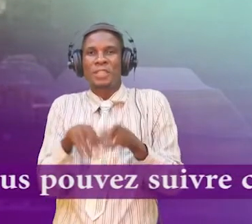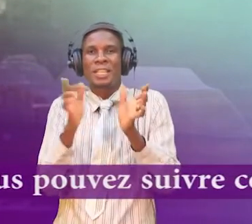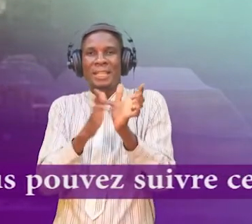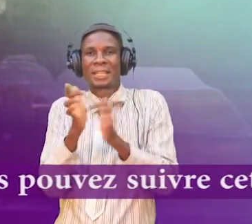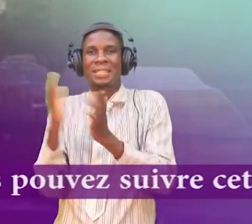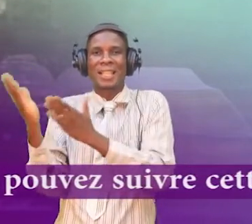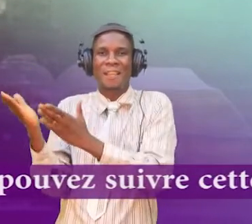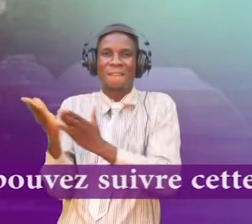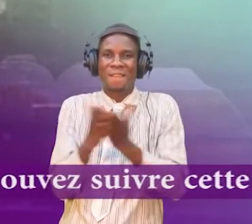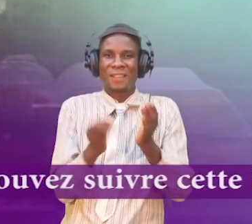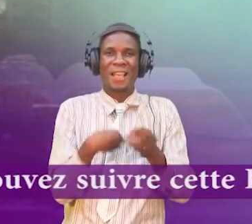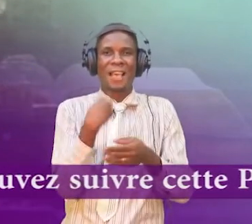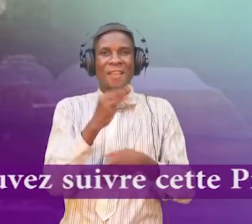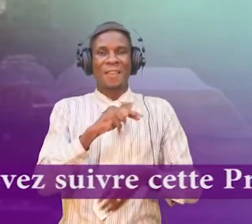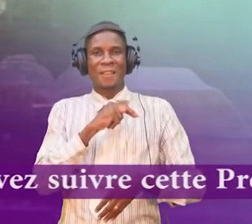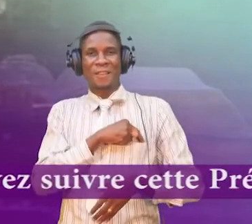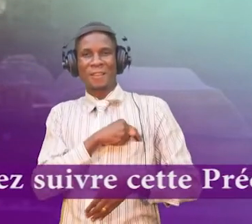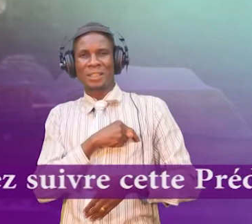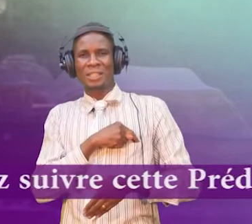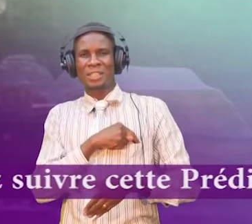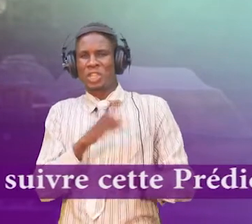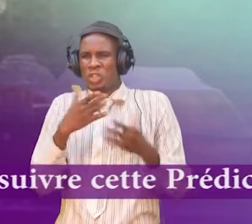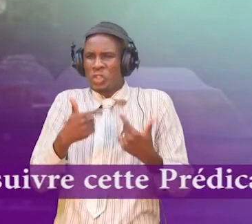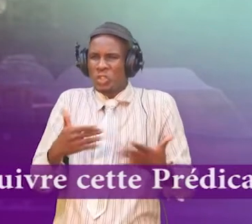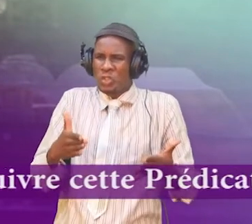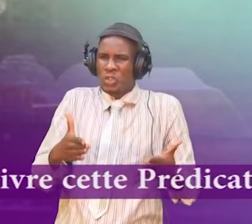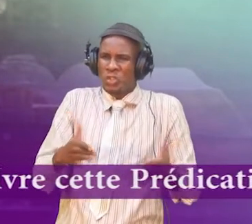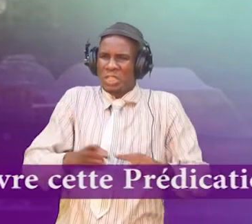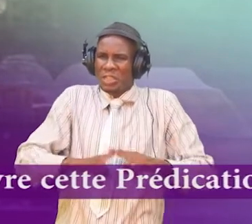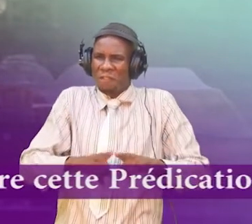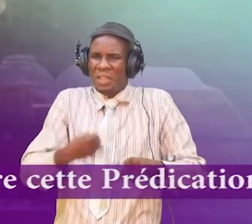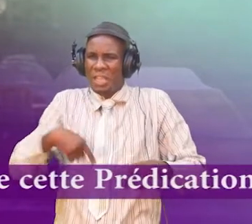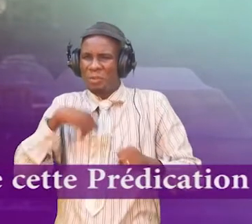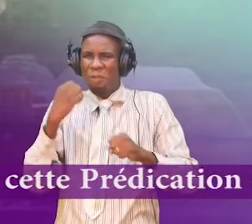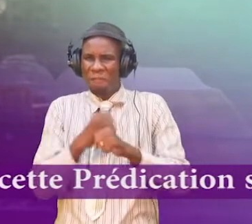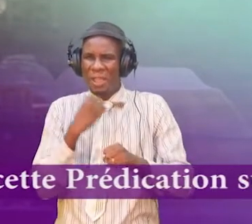biso. Azaliko benga biso, to pesa ye, to tiela ye motema.